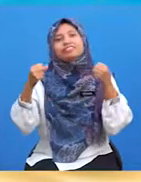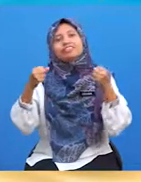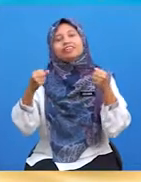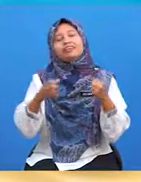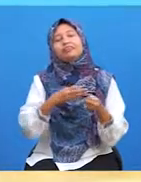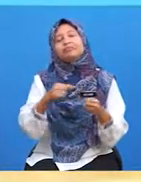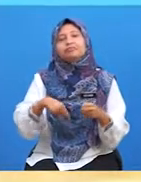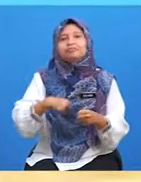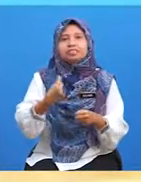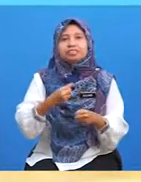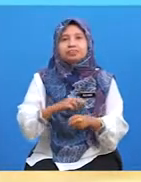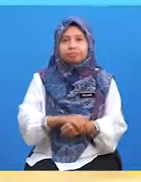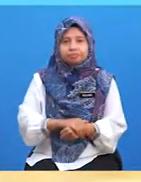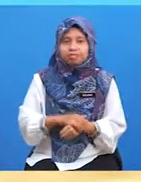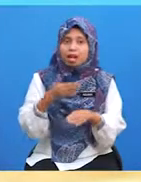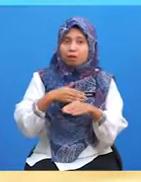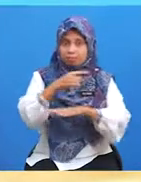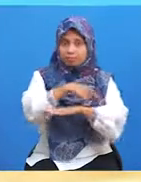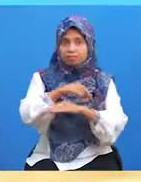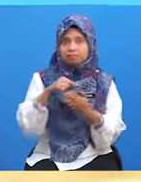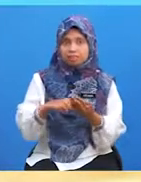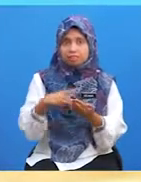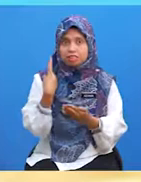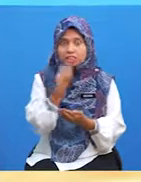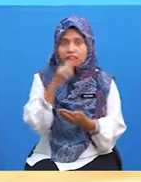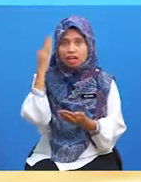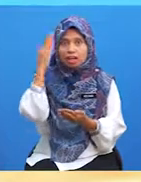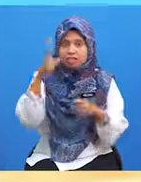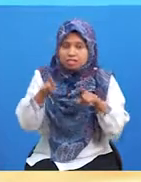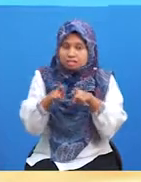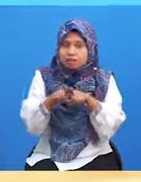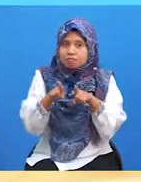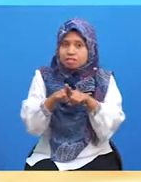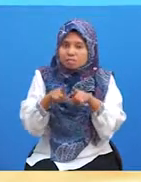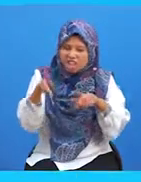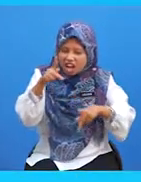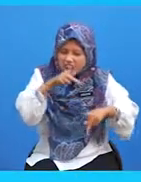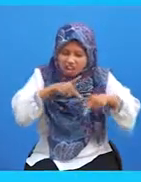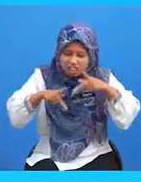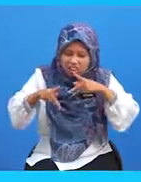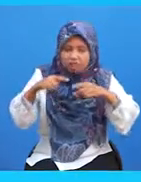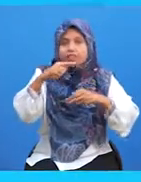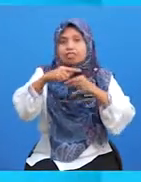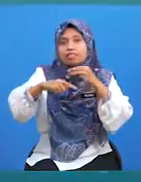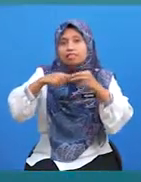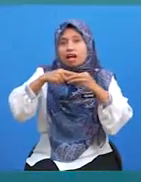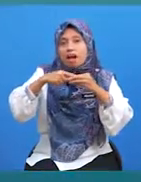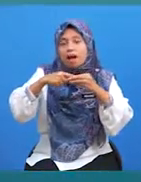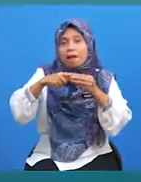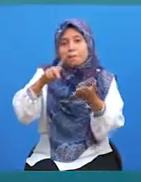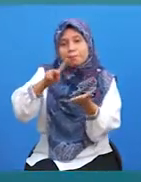ceria. Pada hari ini, kita akan sama-sama mengkaji tentang